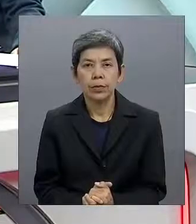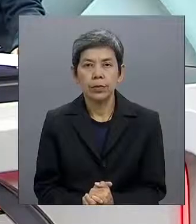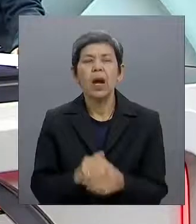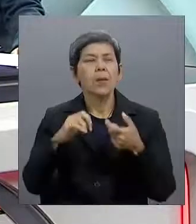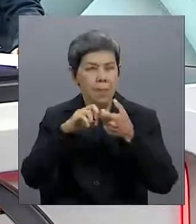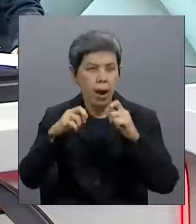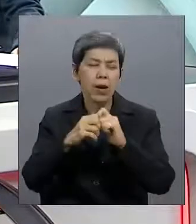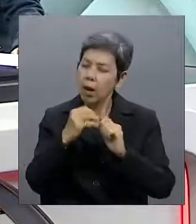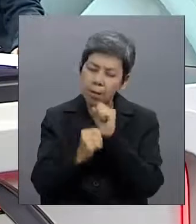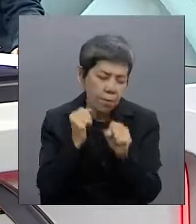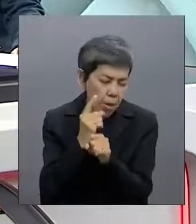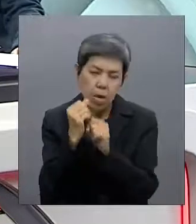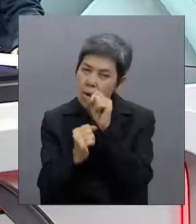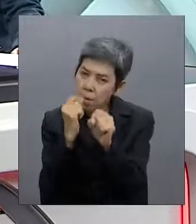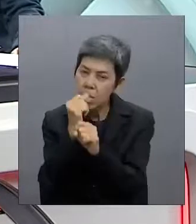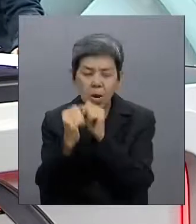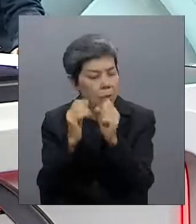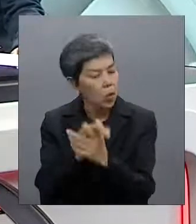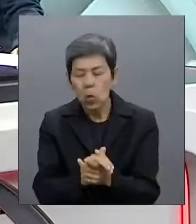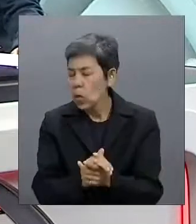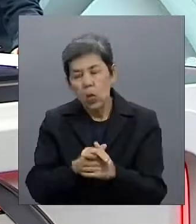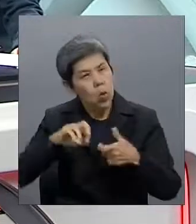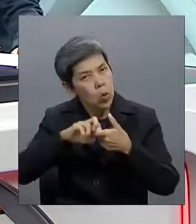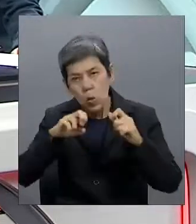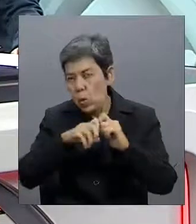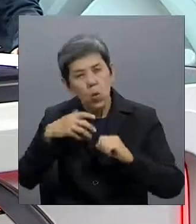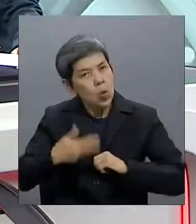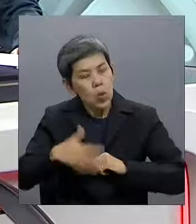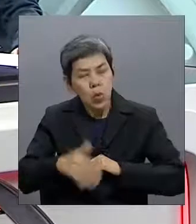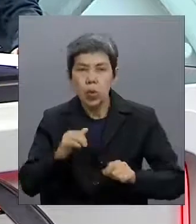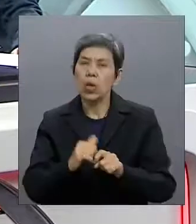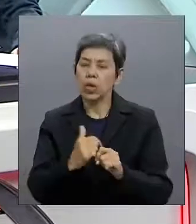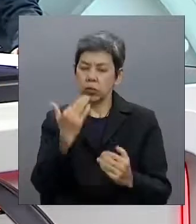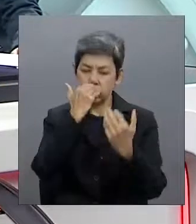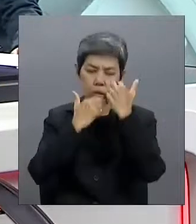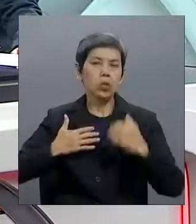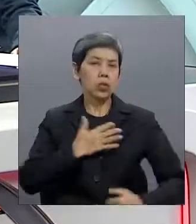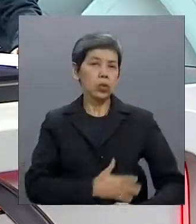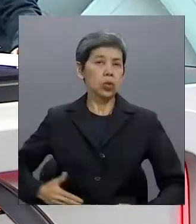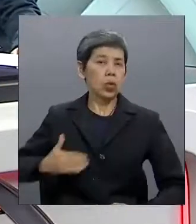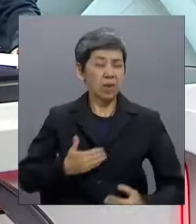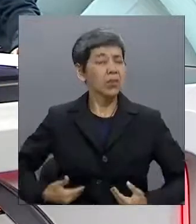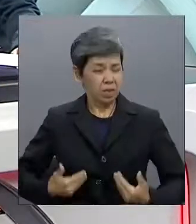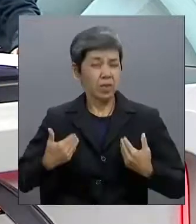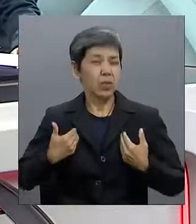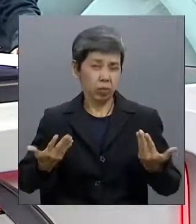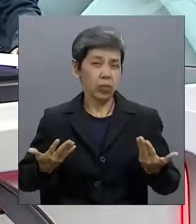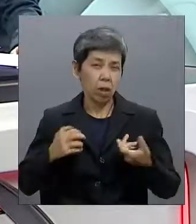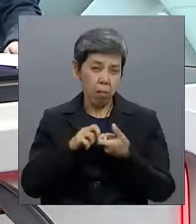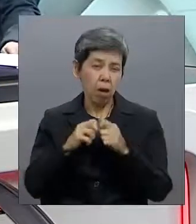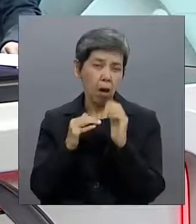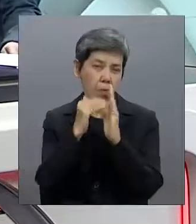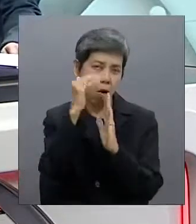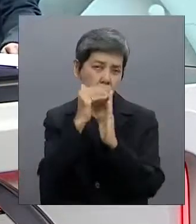ก็เป็นปัญหาที่เกิดขึ้นทุกปีนะคะแล้วก็นับวันก็จะทวีความรุนแรงมากขึ้นส่งผลกระทบต่อสุขภาพแล้วก็การใช้ชีวิตของผู้คนในพื้นที่ทางภา